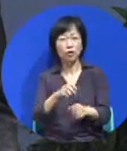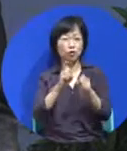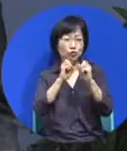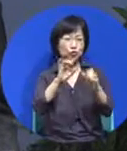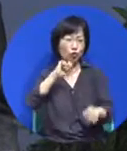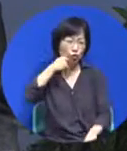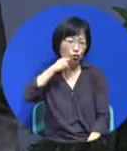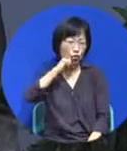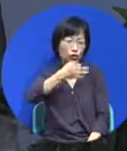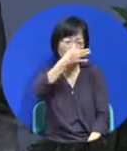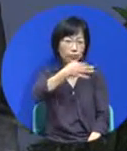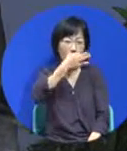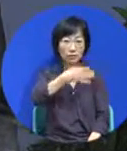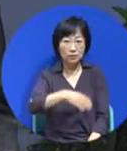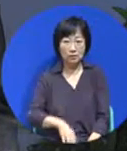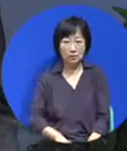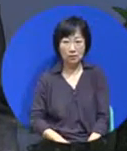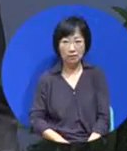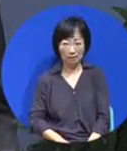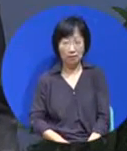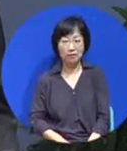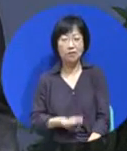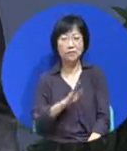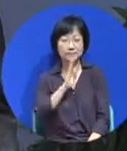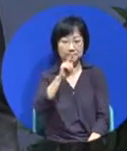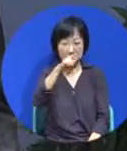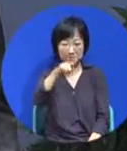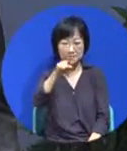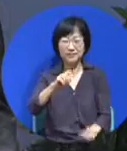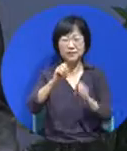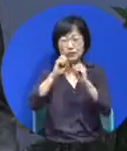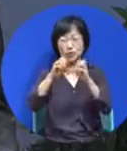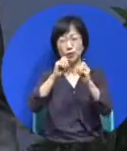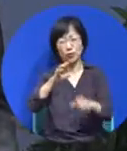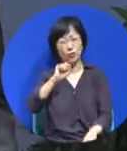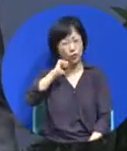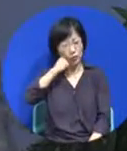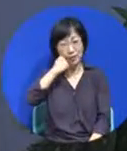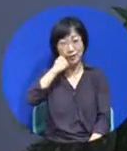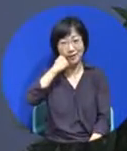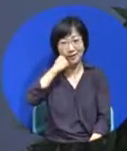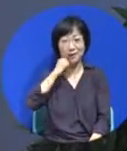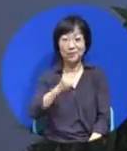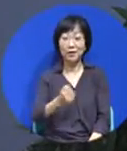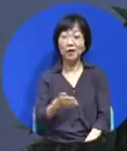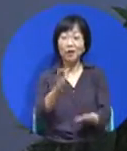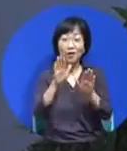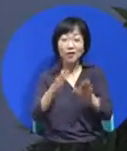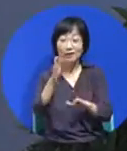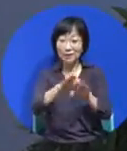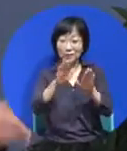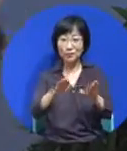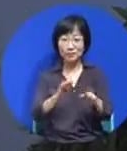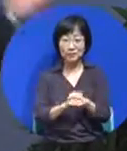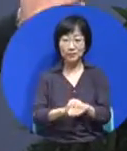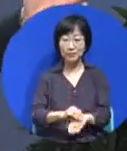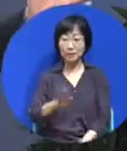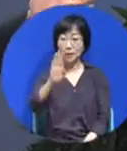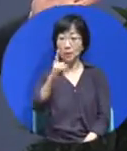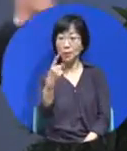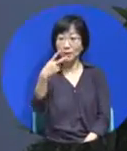어려운 게 아닙니다. 그럼 불가능한 겁니다. It's not that it's hard. It'll be impossible then. 아니, 보디발이 보고는 여호와께서